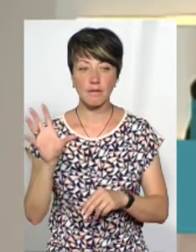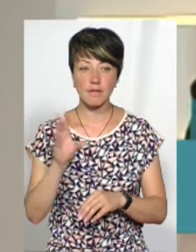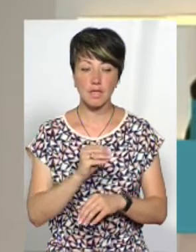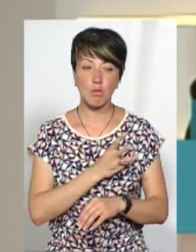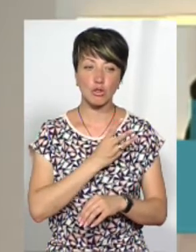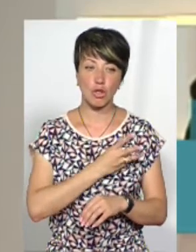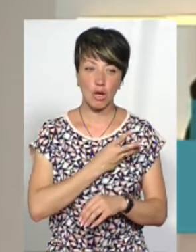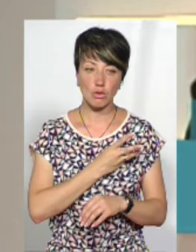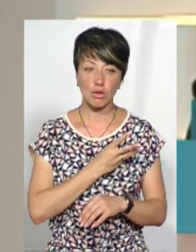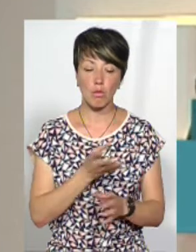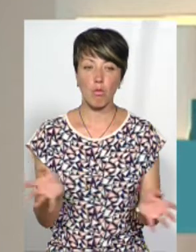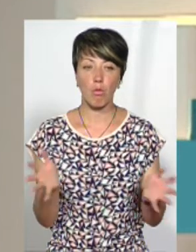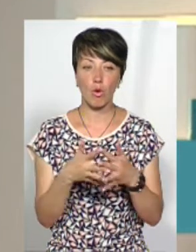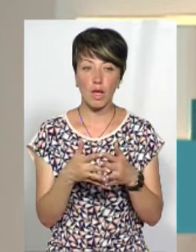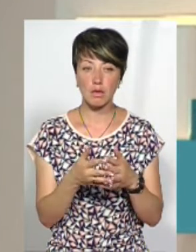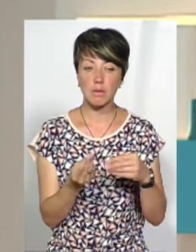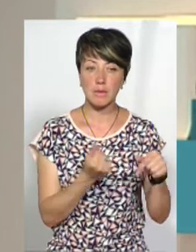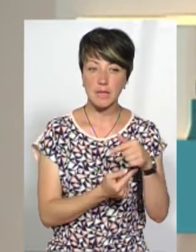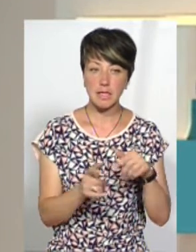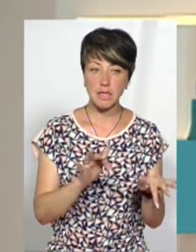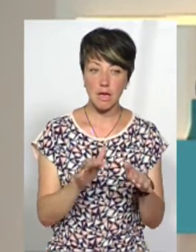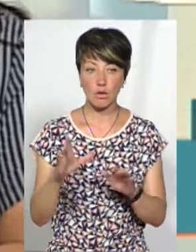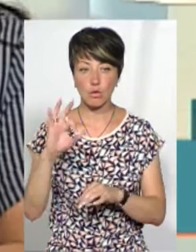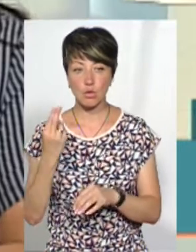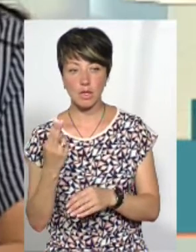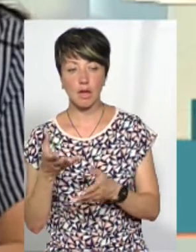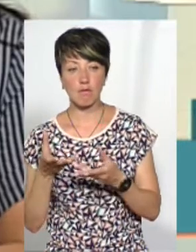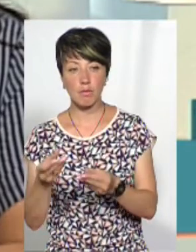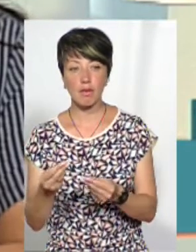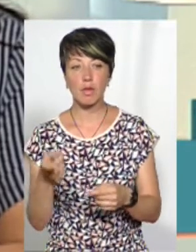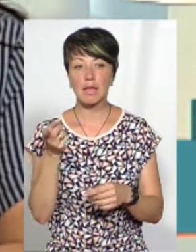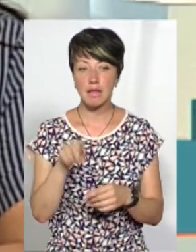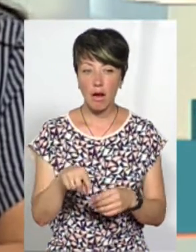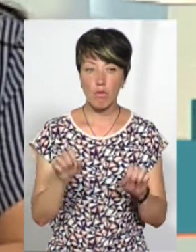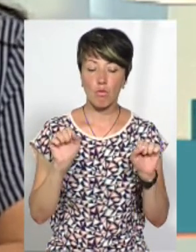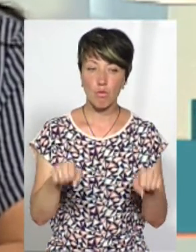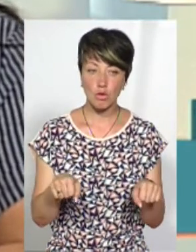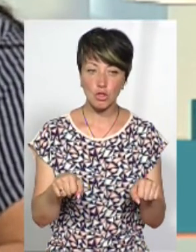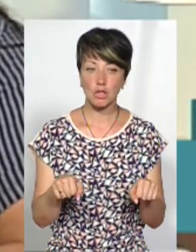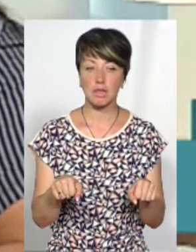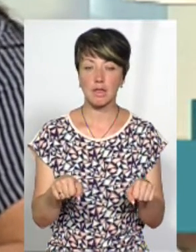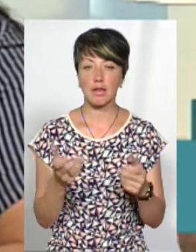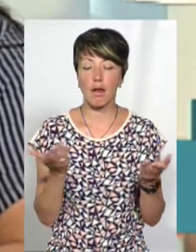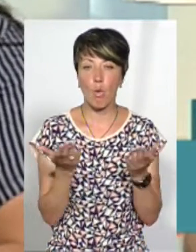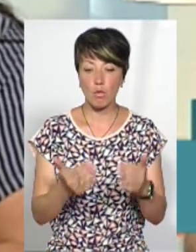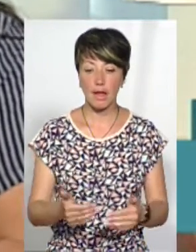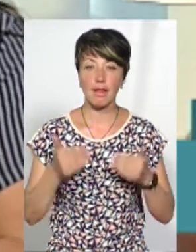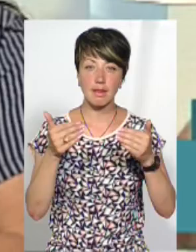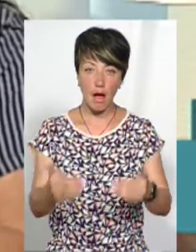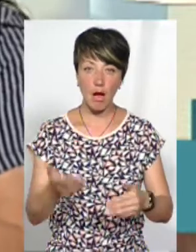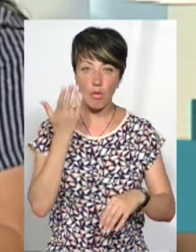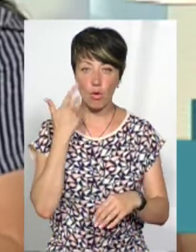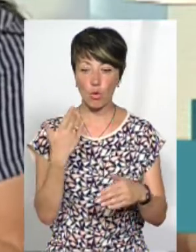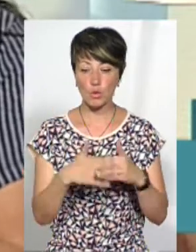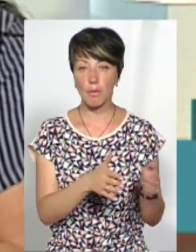всіх бажаючих поєднувати підприємницьку діяльність із соціальним впливом. І от там вже можна потім на якомусь етапі, коли людина